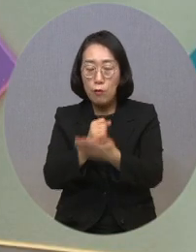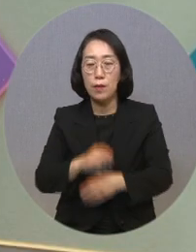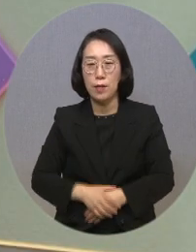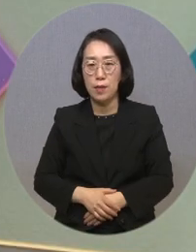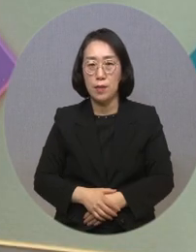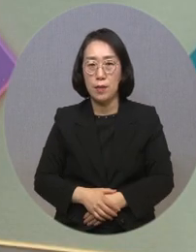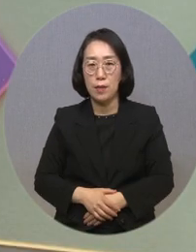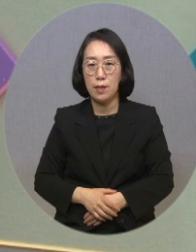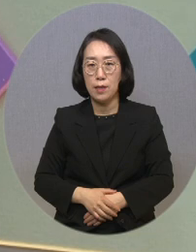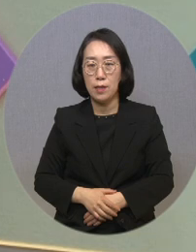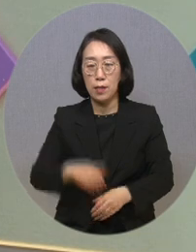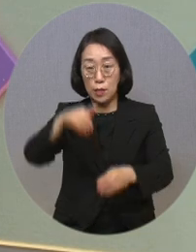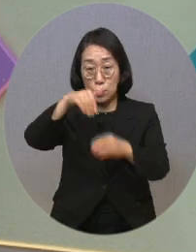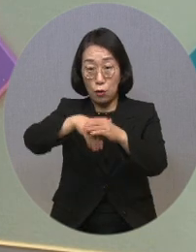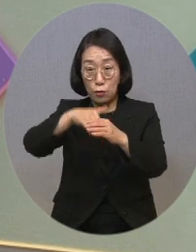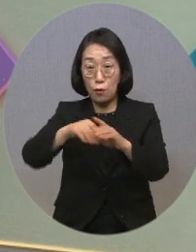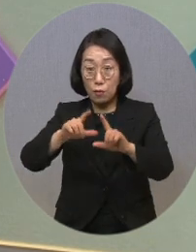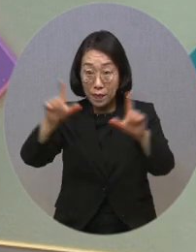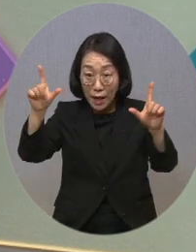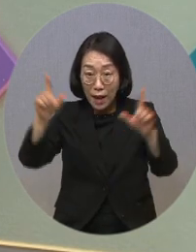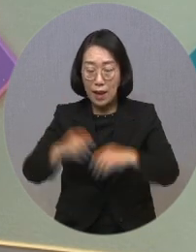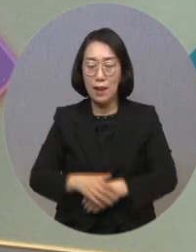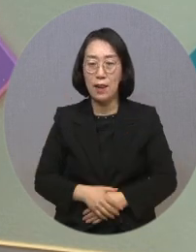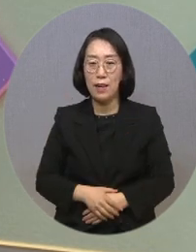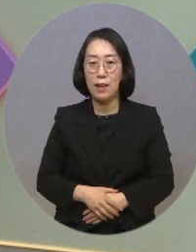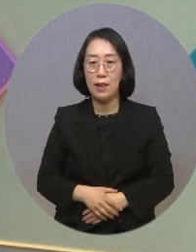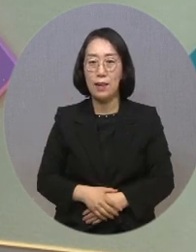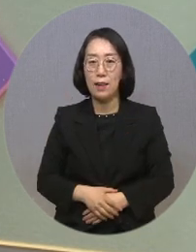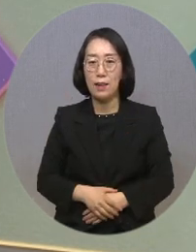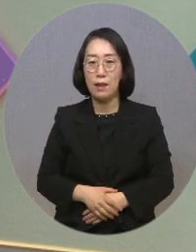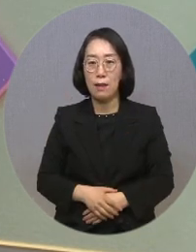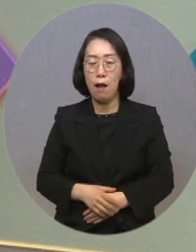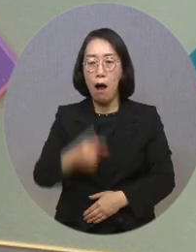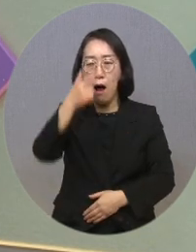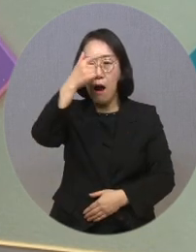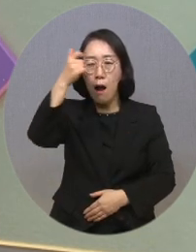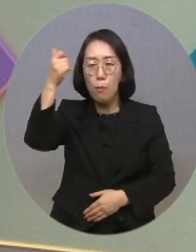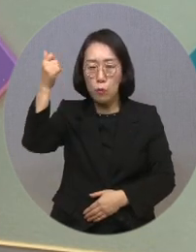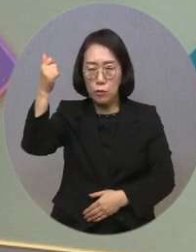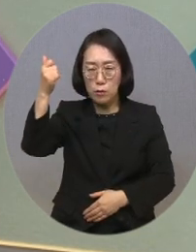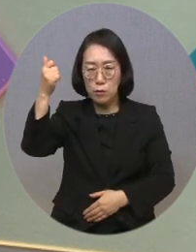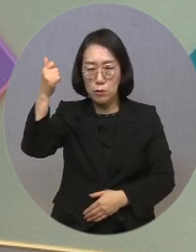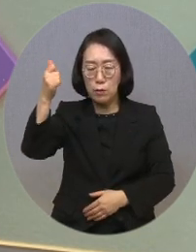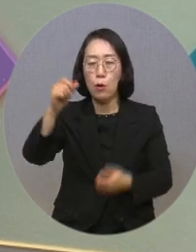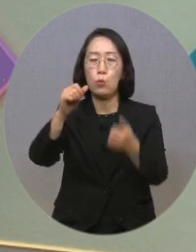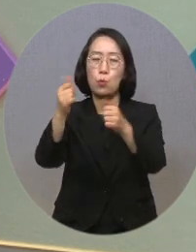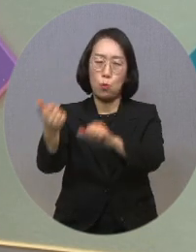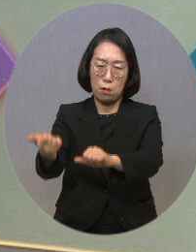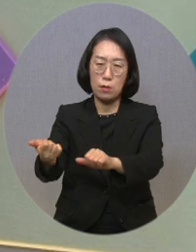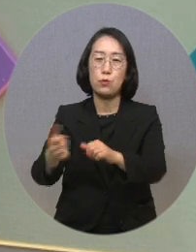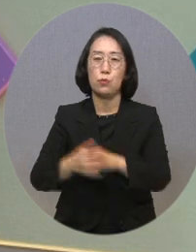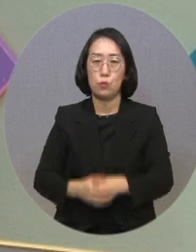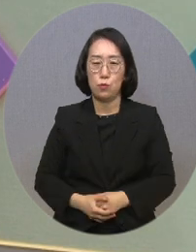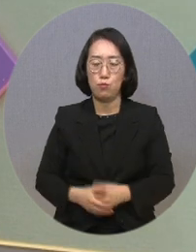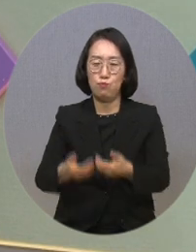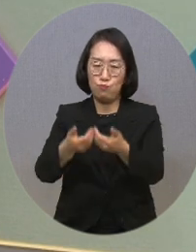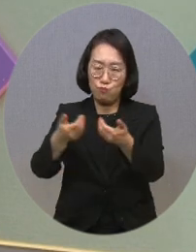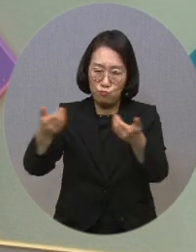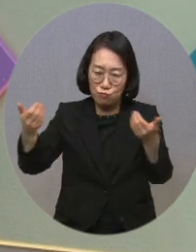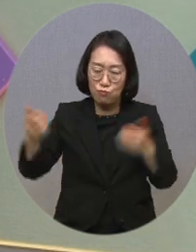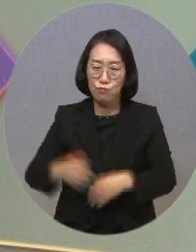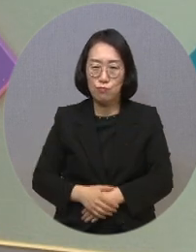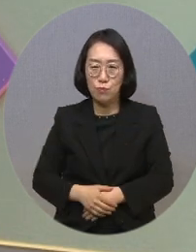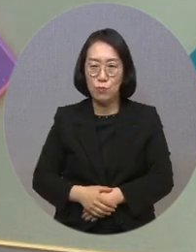선거하는 날 네. 그 친구가 할아버지 상이 있었어요. 어머, 예, 네, 그래서 이제 의장